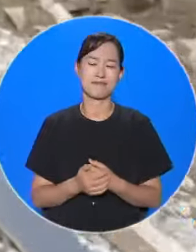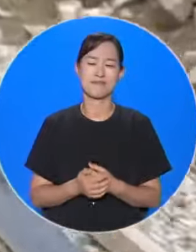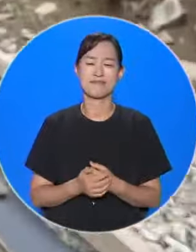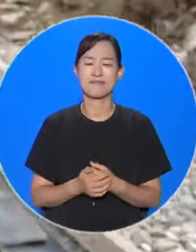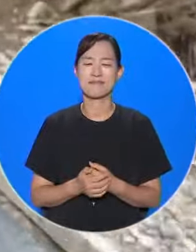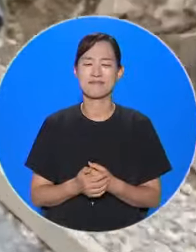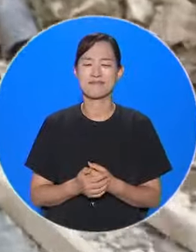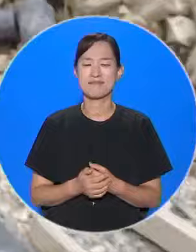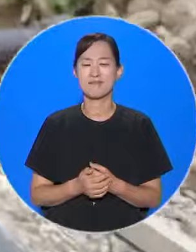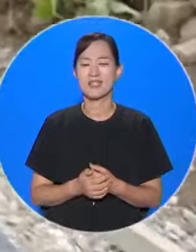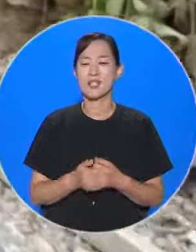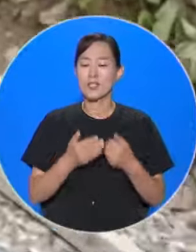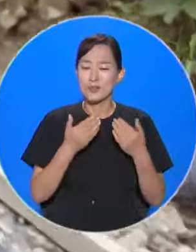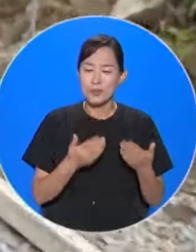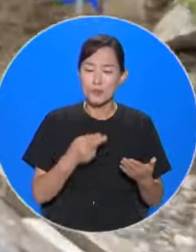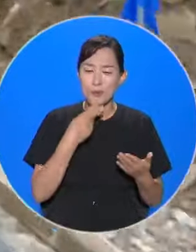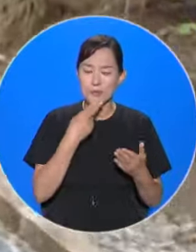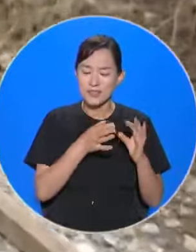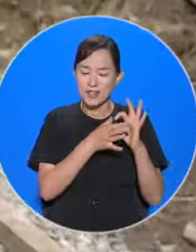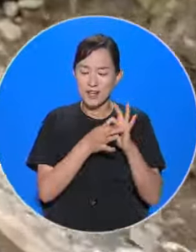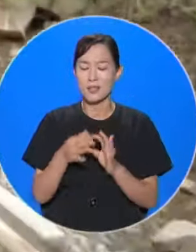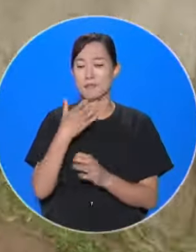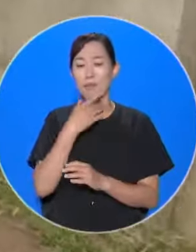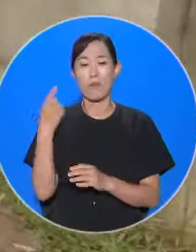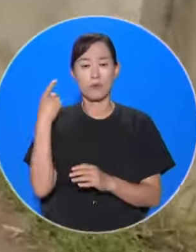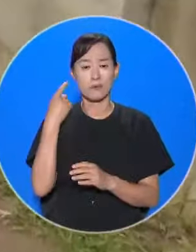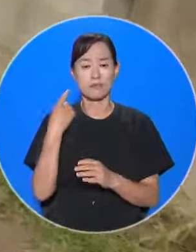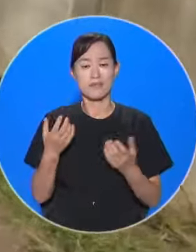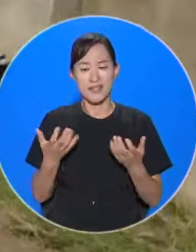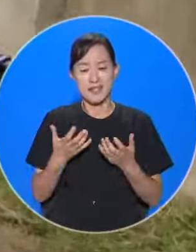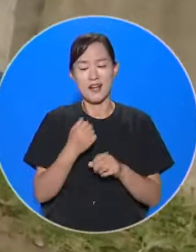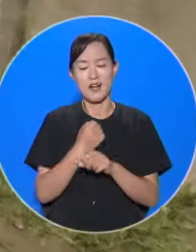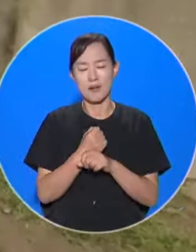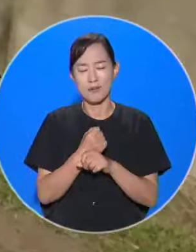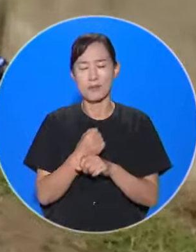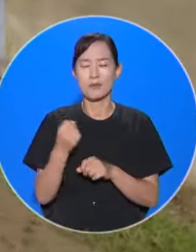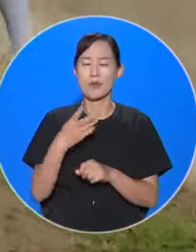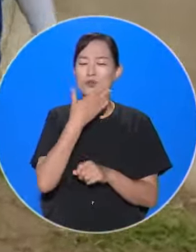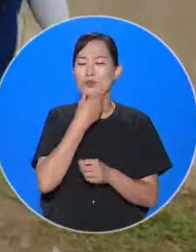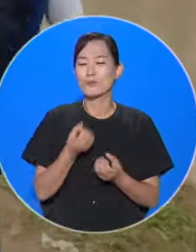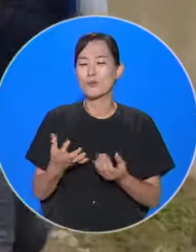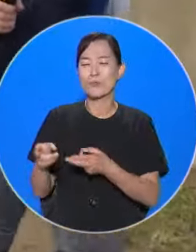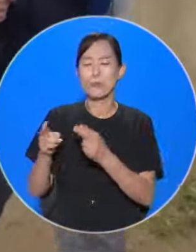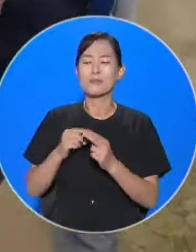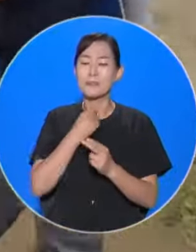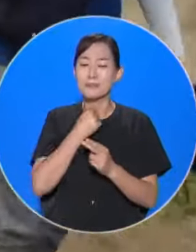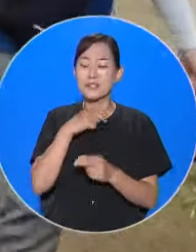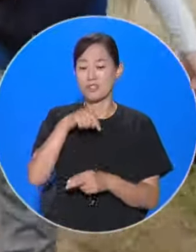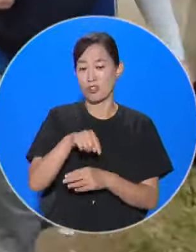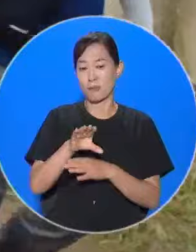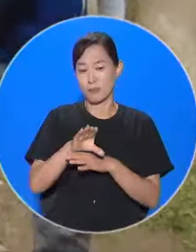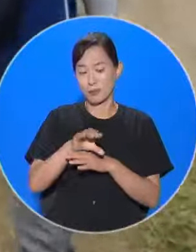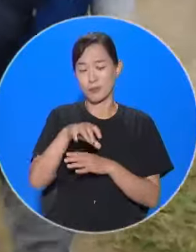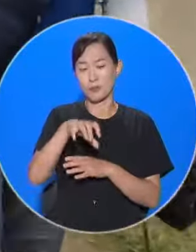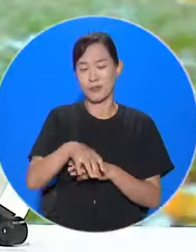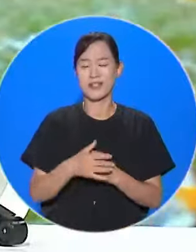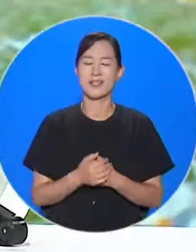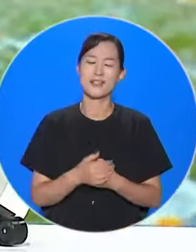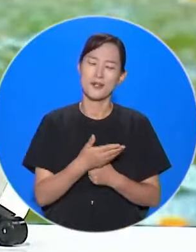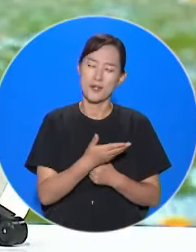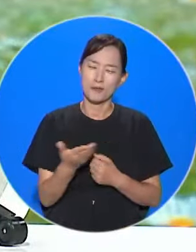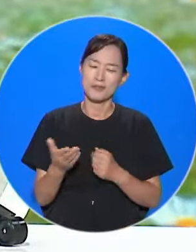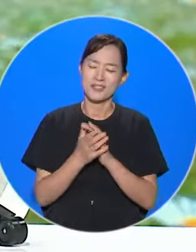상황입니다. 쉬지 않고 계속 복음 사역을 이어가며 축복의 통로가 되고자 하는 굿TV의 걸음에